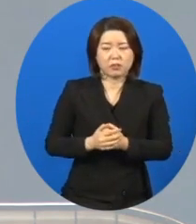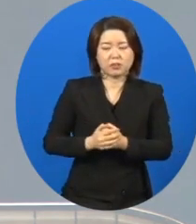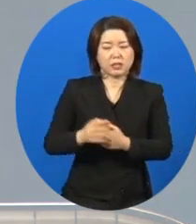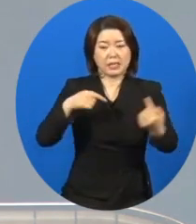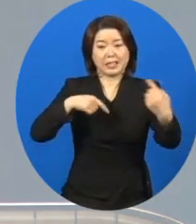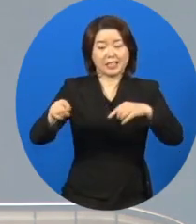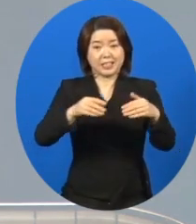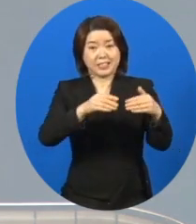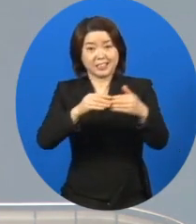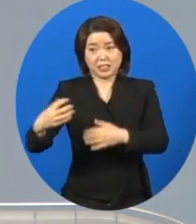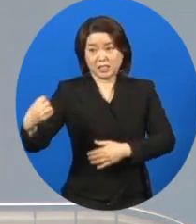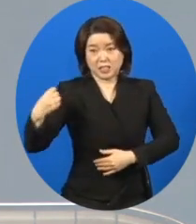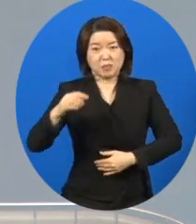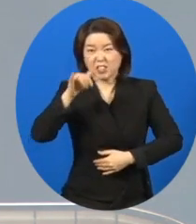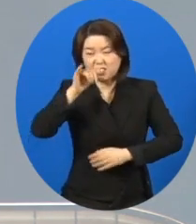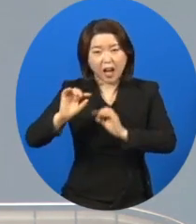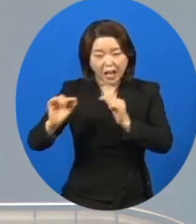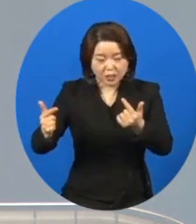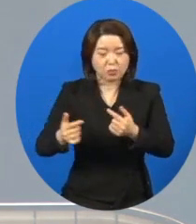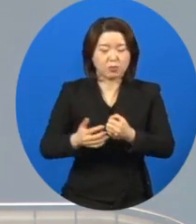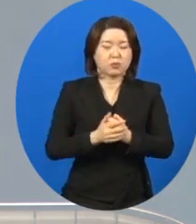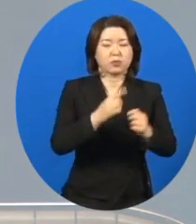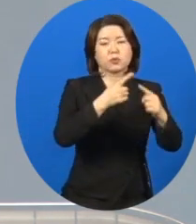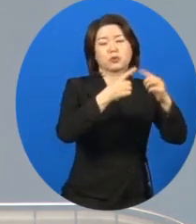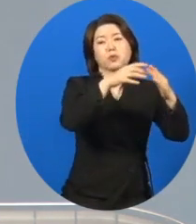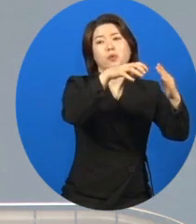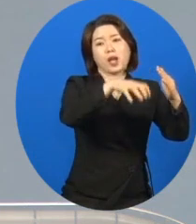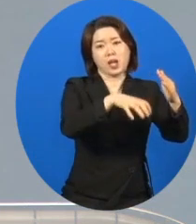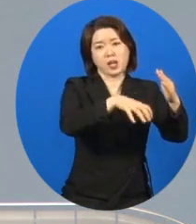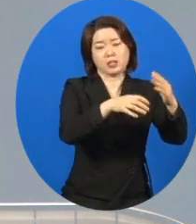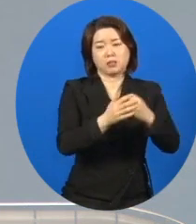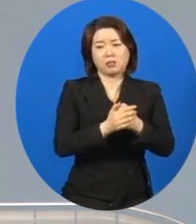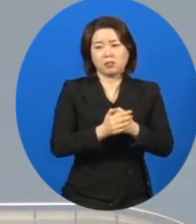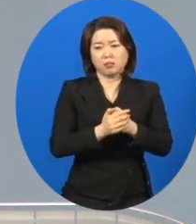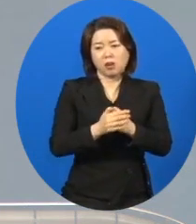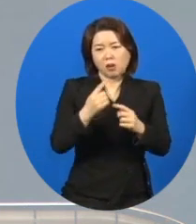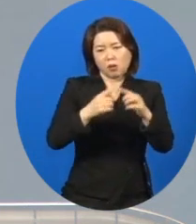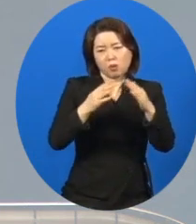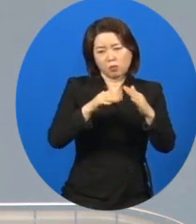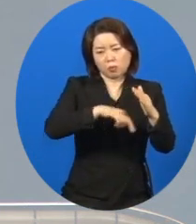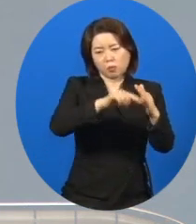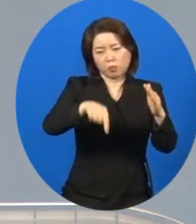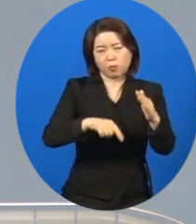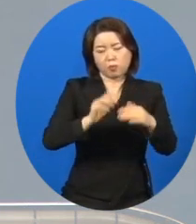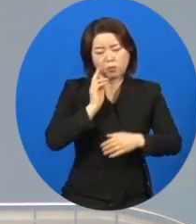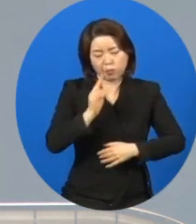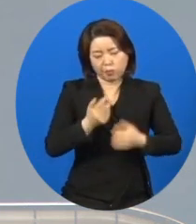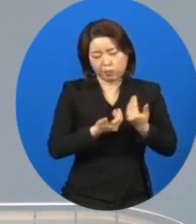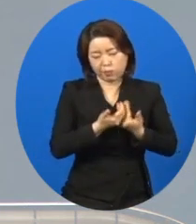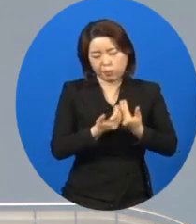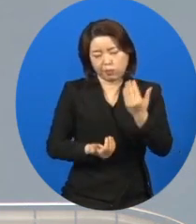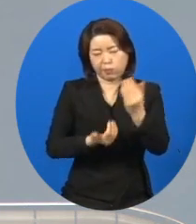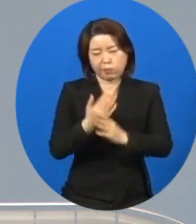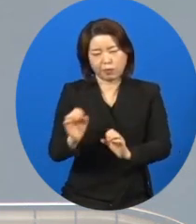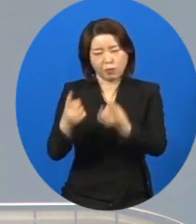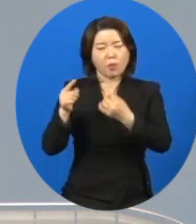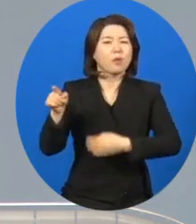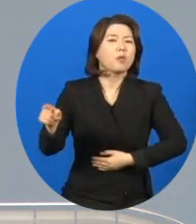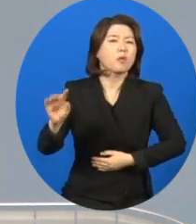리더십이 있는 게 아닙니다. 교회 안에서는 교회를 심각하게 어렵게 할 사람들입니다.